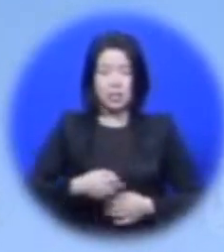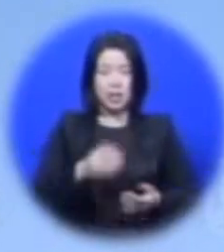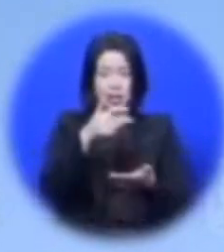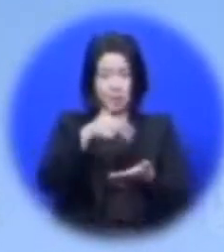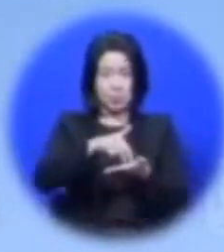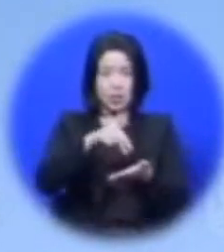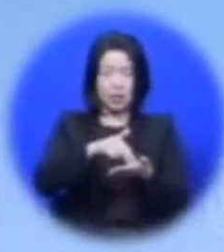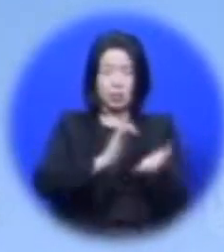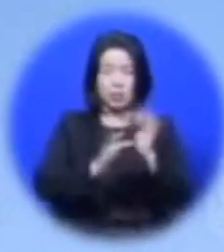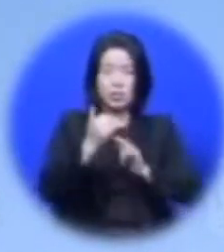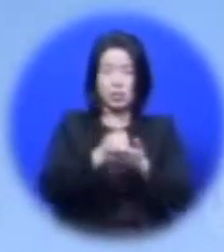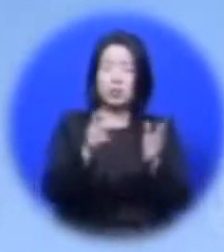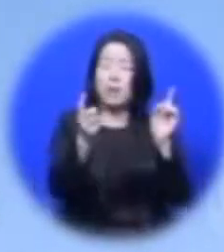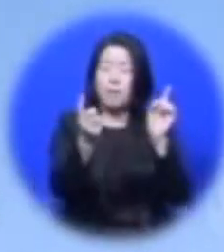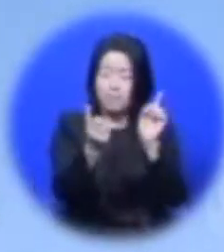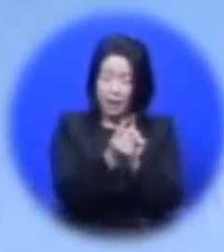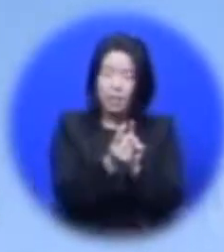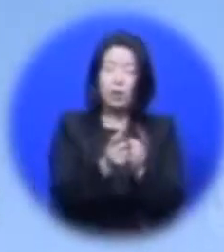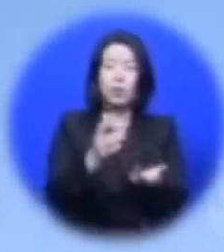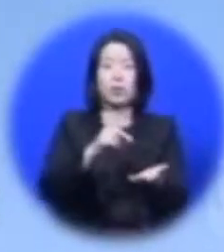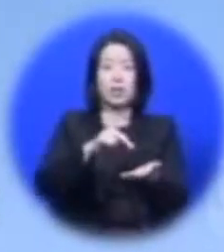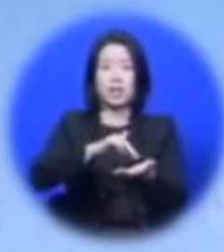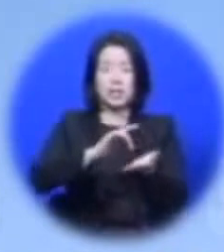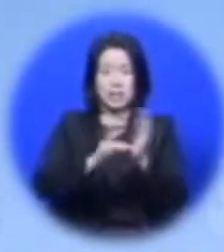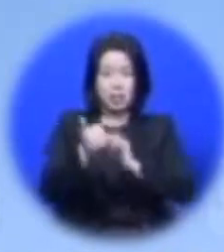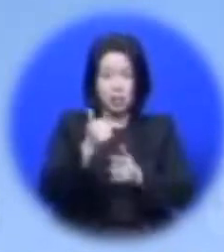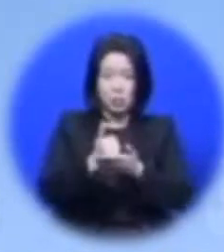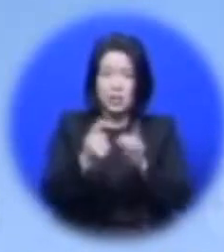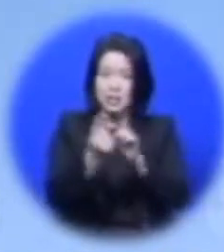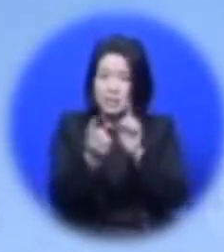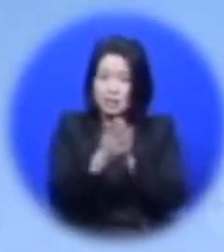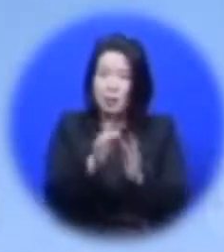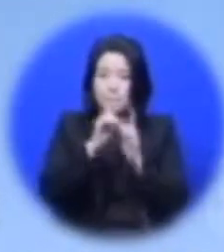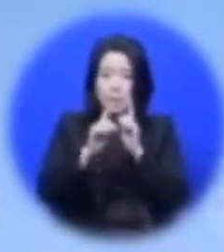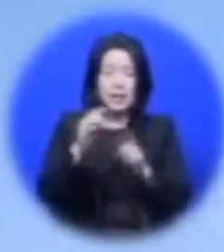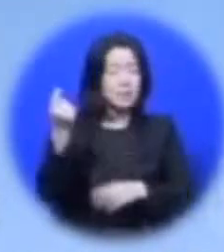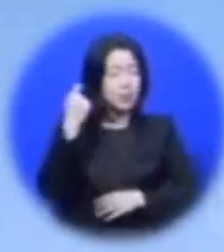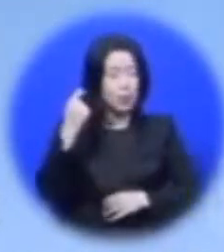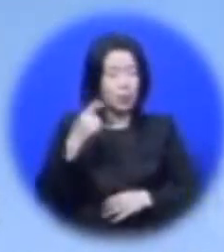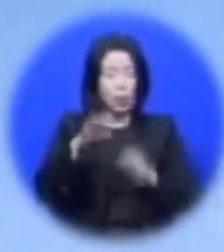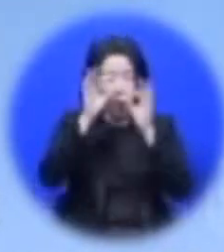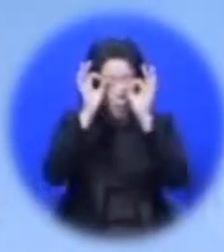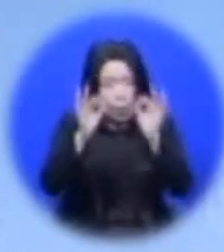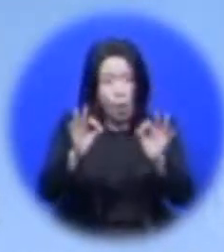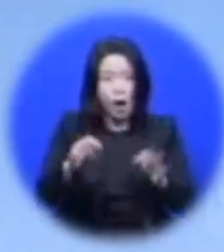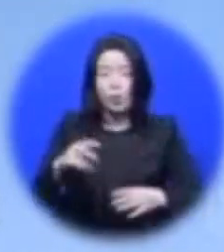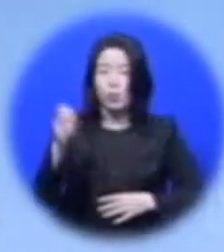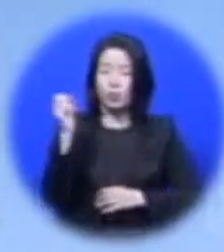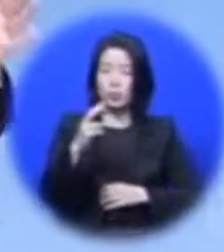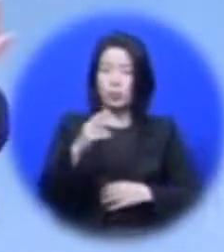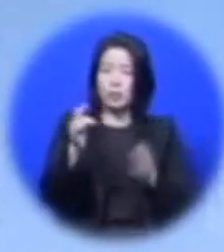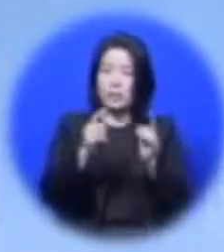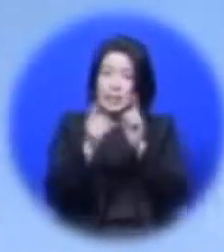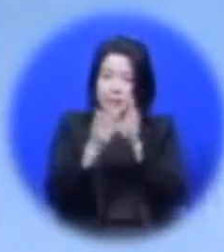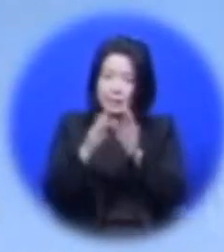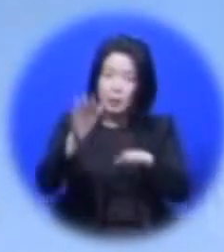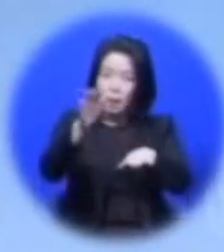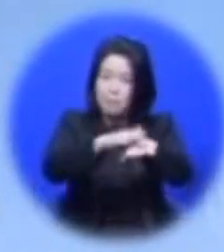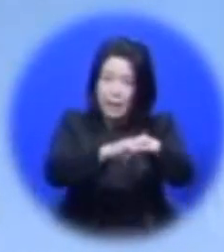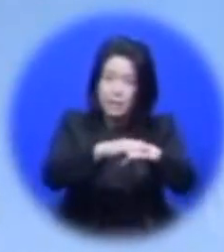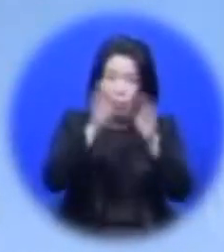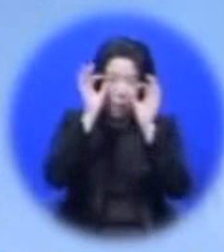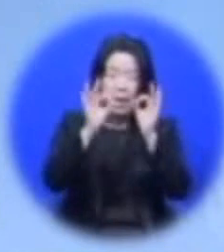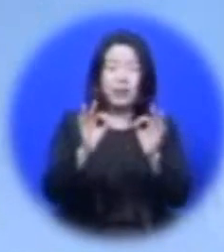예수님을 만났고 예수님으로부터 직접 말씀을 들었고 예수님을 보았고 예수님을 직접 만져도